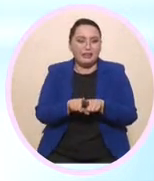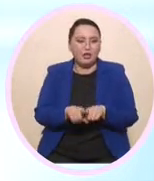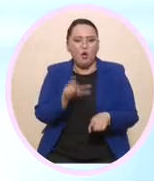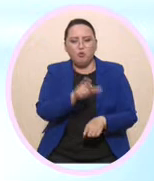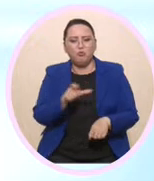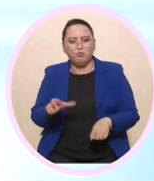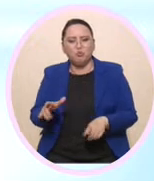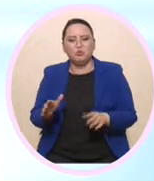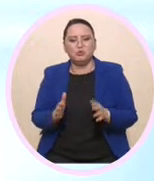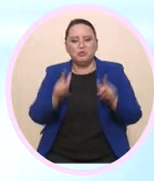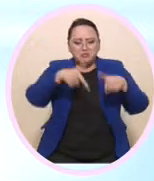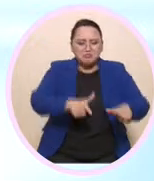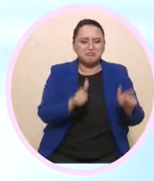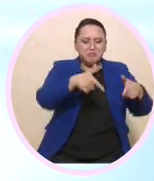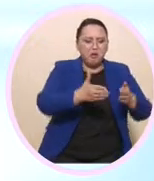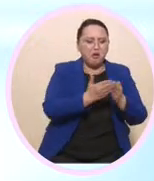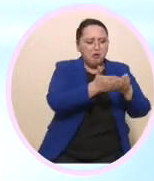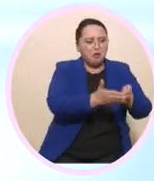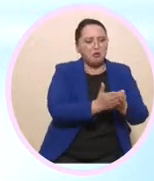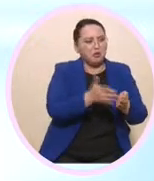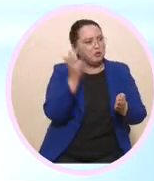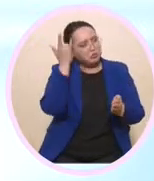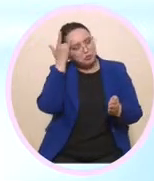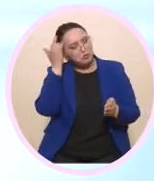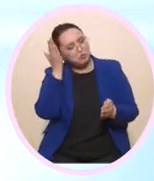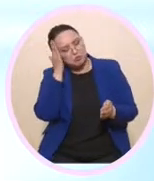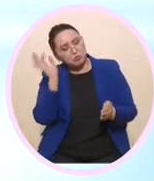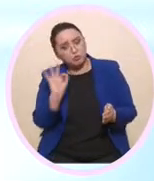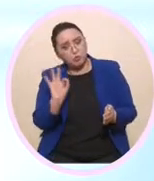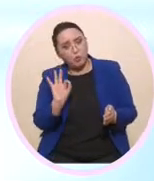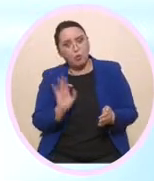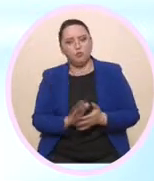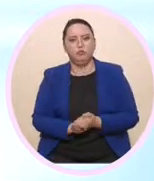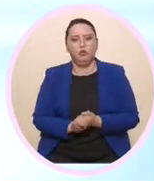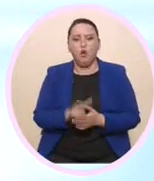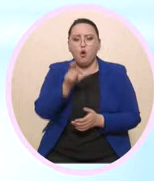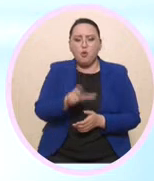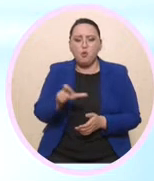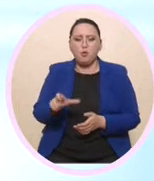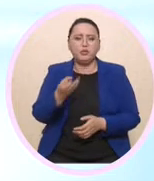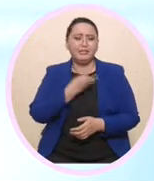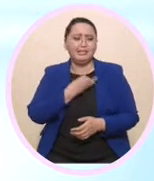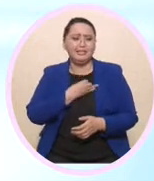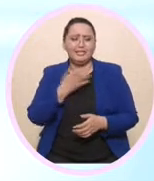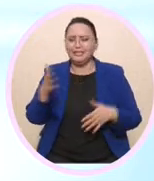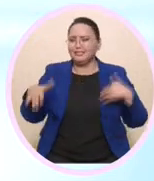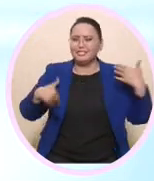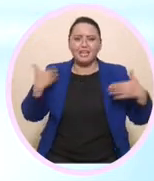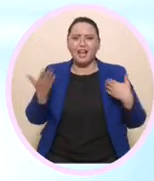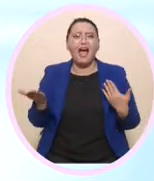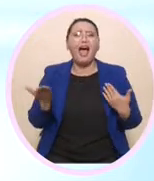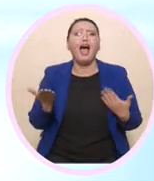ингэж үрийн усан дунд зүүрмэглэхгүй шүү. Амтанд ингэж итгэхээс илүү жаргал хаан байх билээ гэж